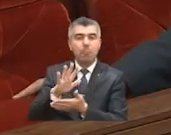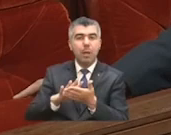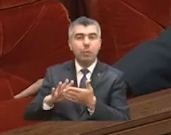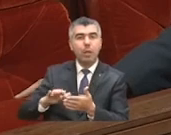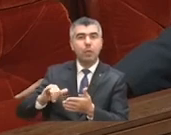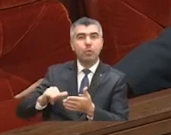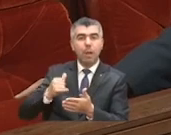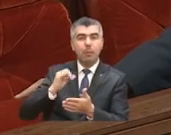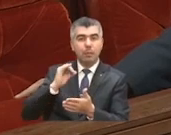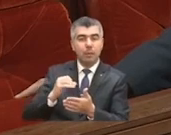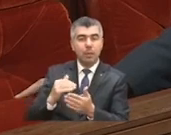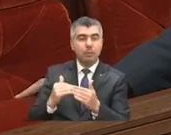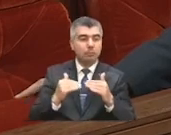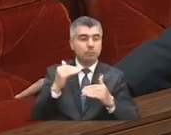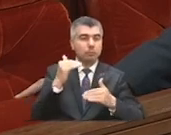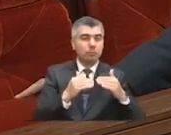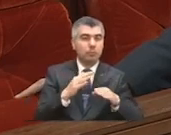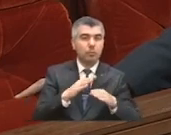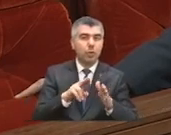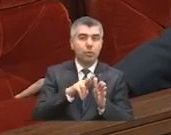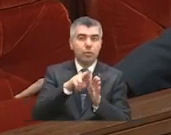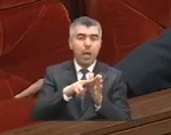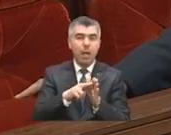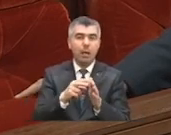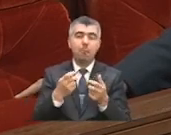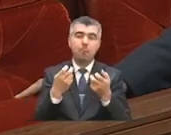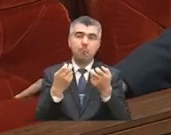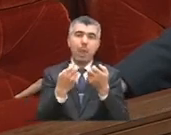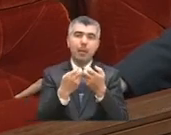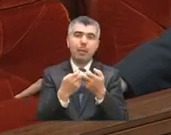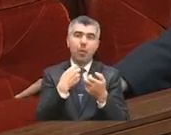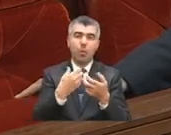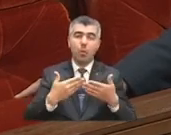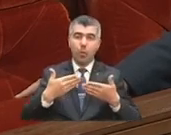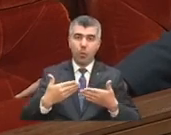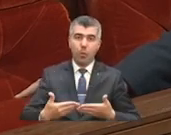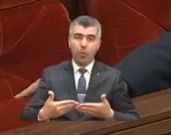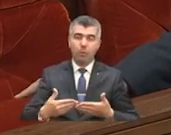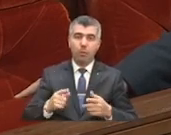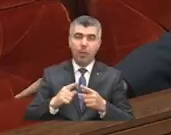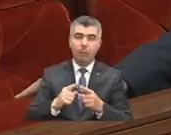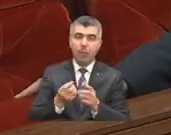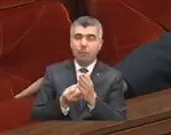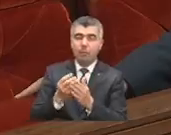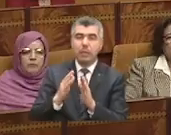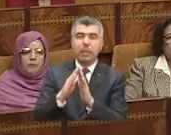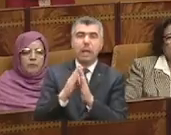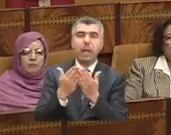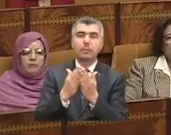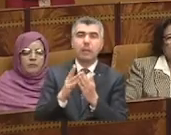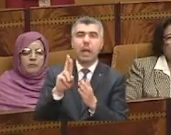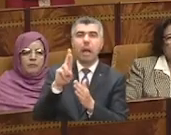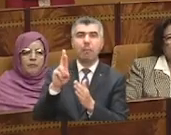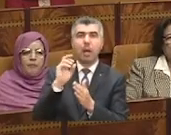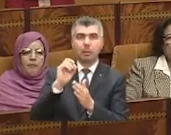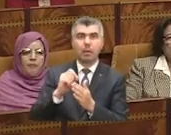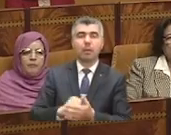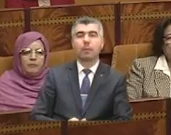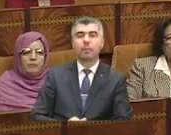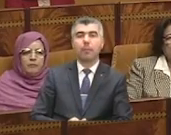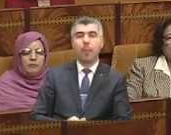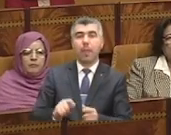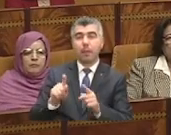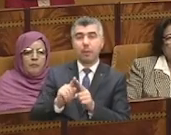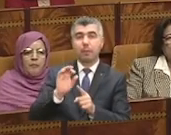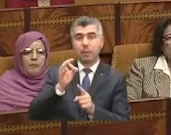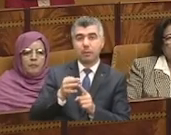وحاجياتهم تختلف من جهة إلى أخرى. مثلا أنتم اليوم بصدد تجريب بطاقة جواز بجهة الرباط، حيث